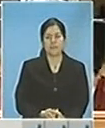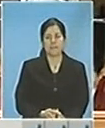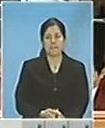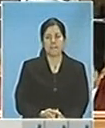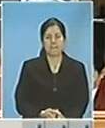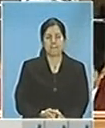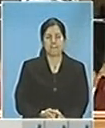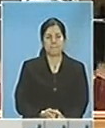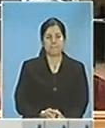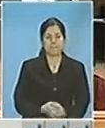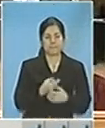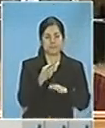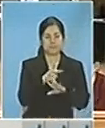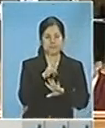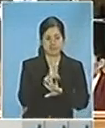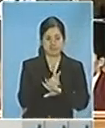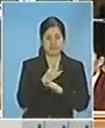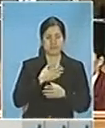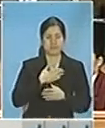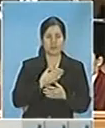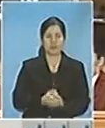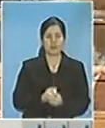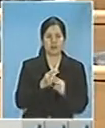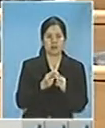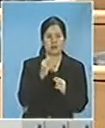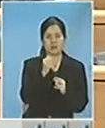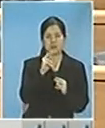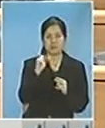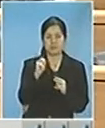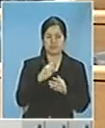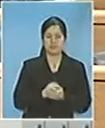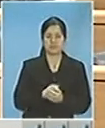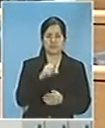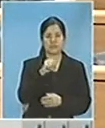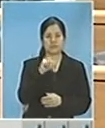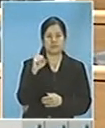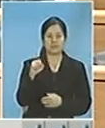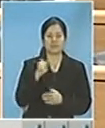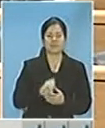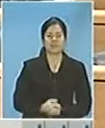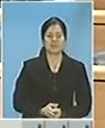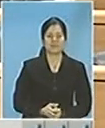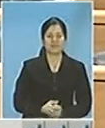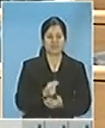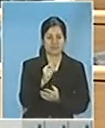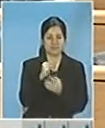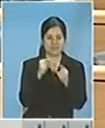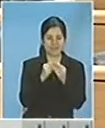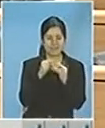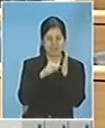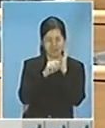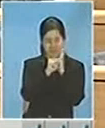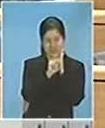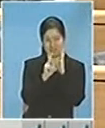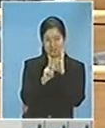ท่านประธานสภาที่เคารพดิฉันนางอนุรักษ์บุญสนสมาชิกสภาผู้แทนราษฎรจังหวัดสกลนครพรรค